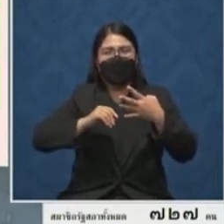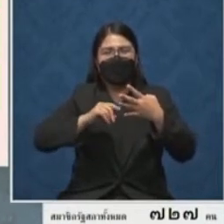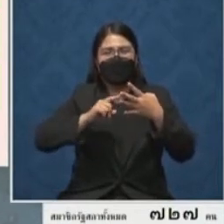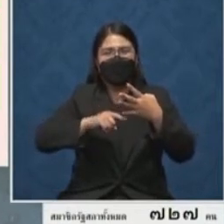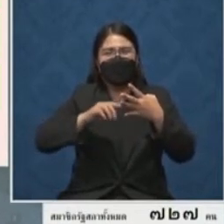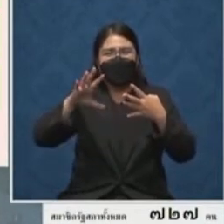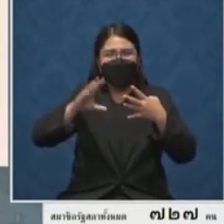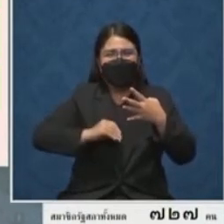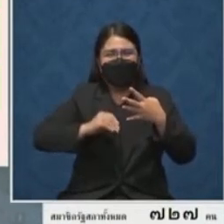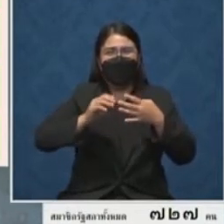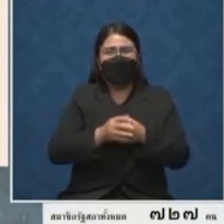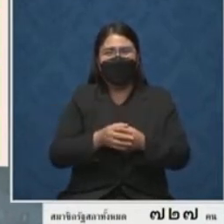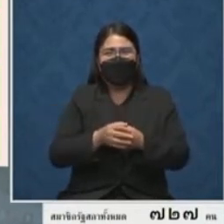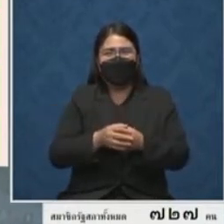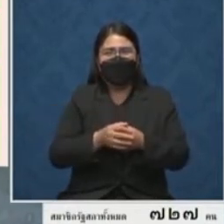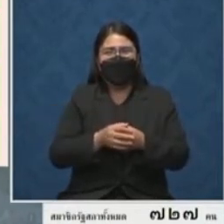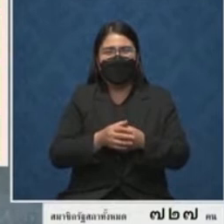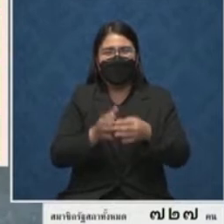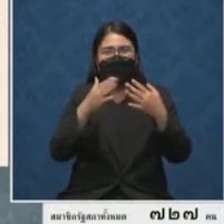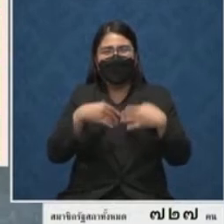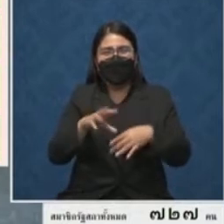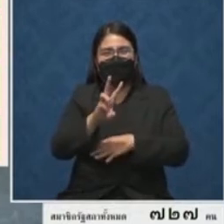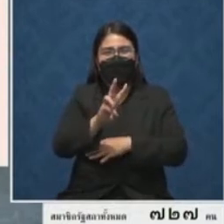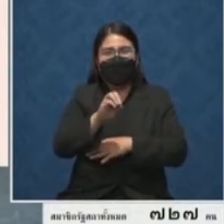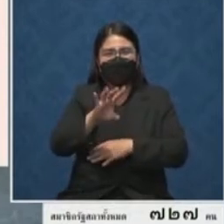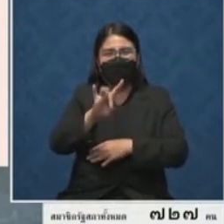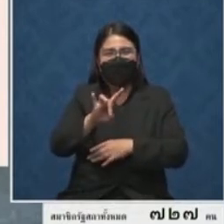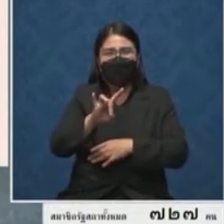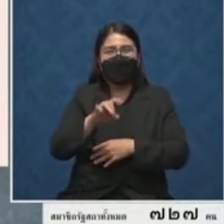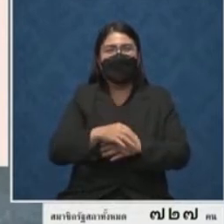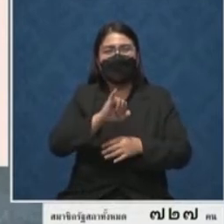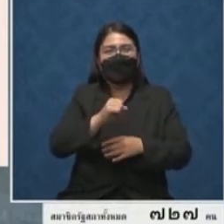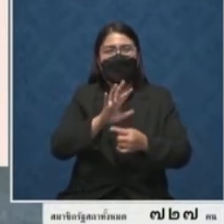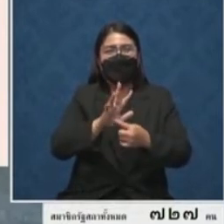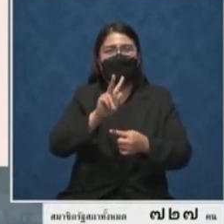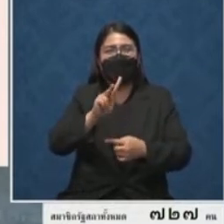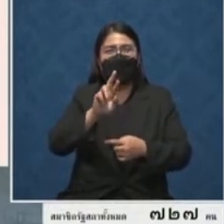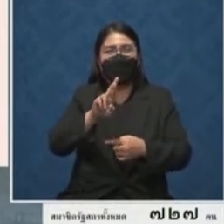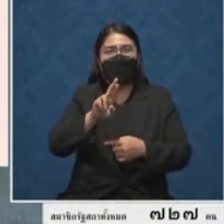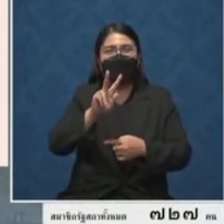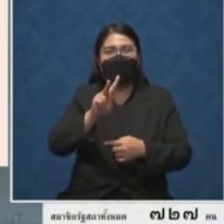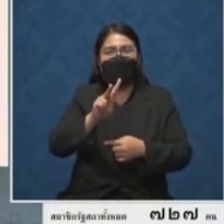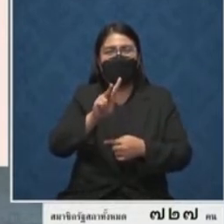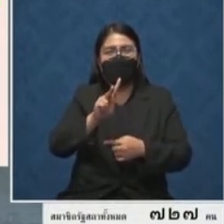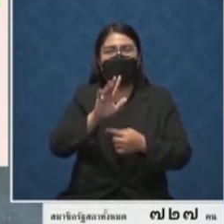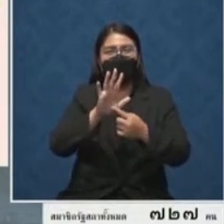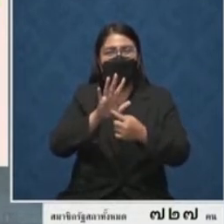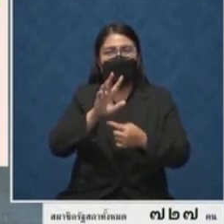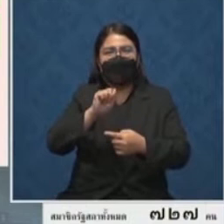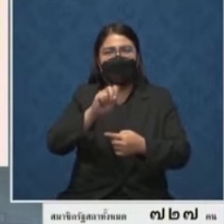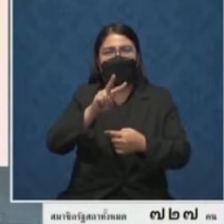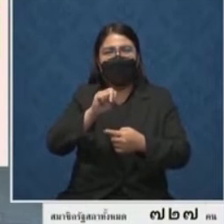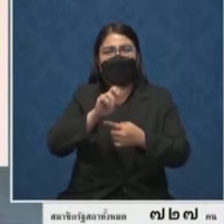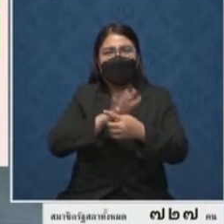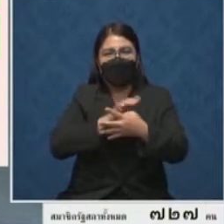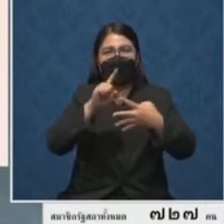รับหลักการครับ 68นายจักรกฤษทองศรี 1รับหลักการ2รับหลักการ